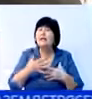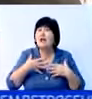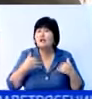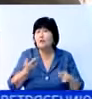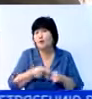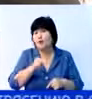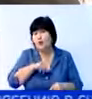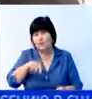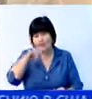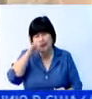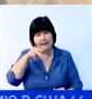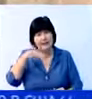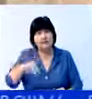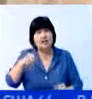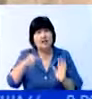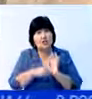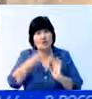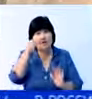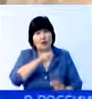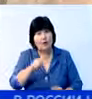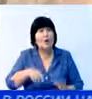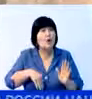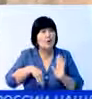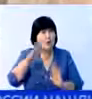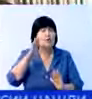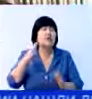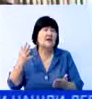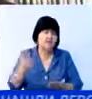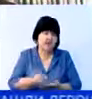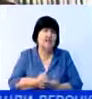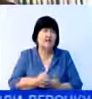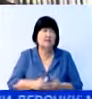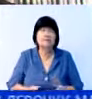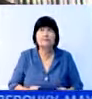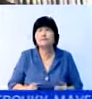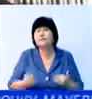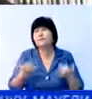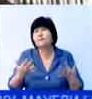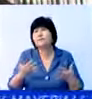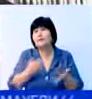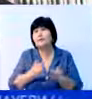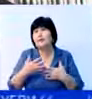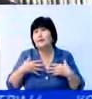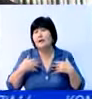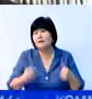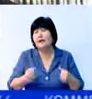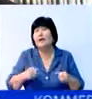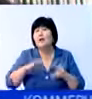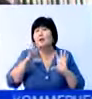которые работают в Казахстане с 2006 года, лучший выход. Поскольку это система здравоохранения, то она прежде